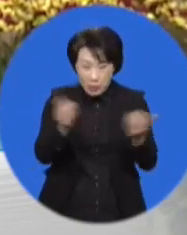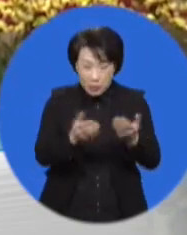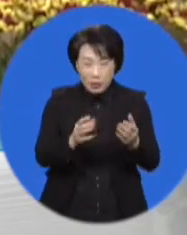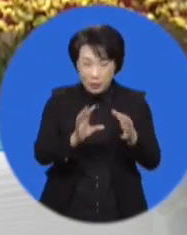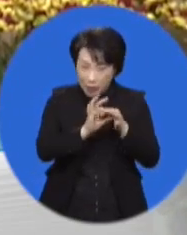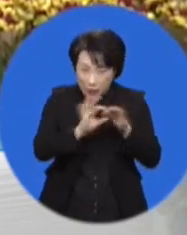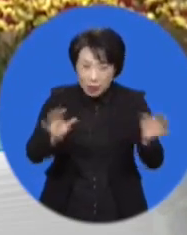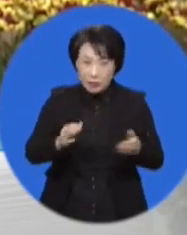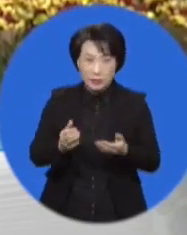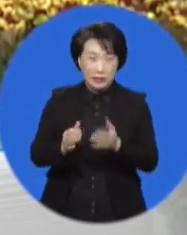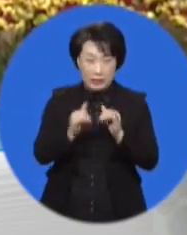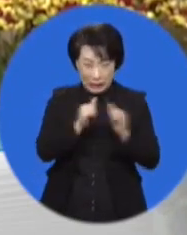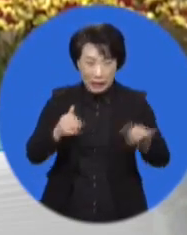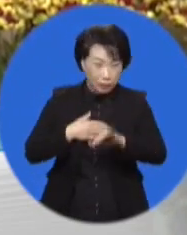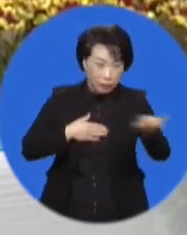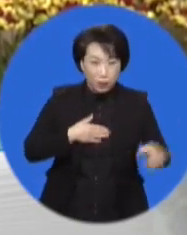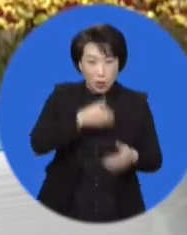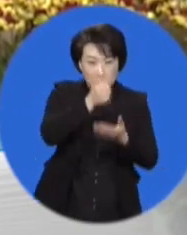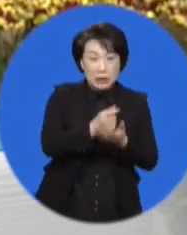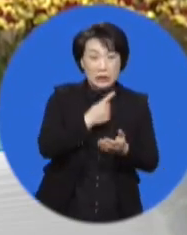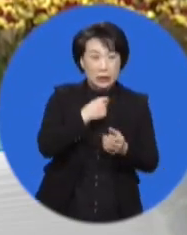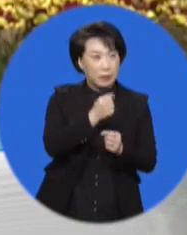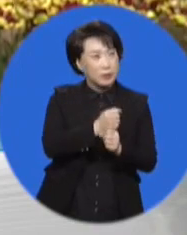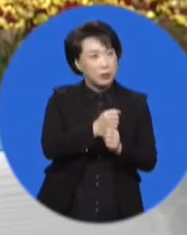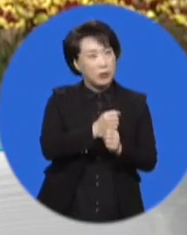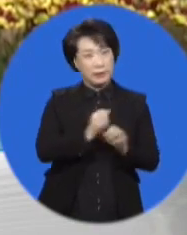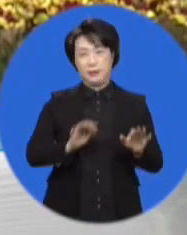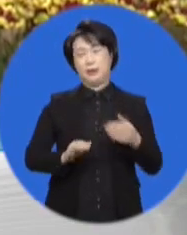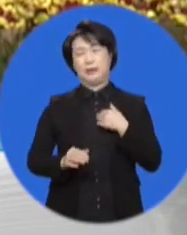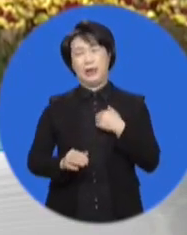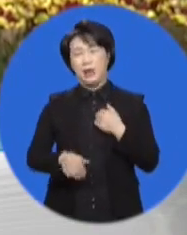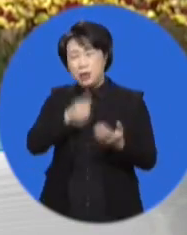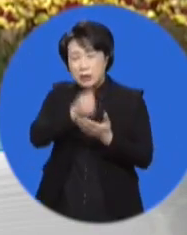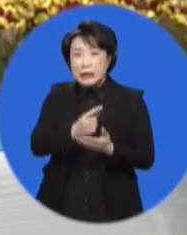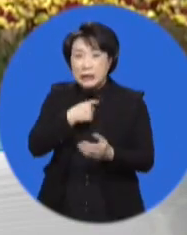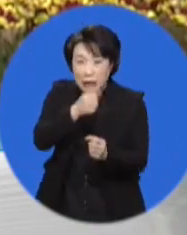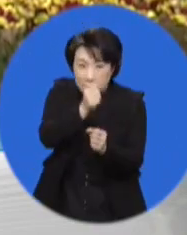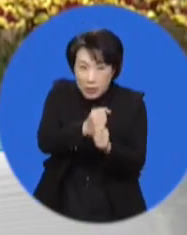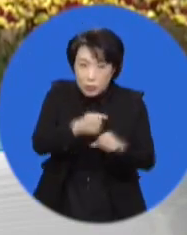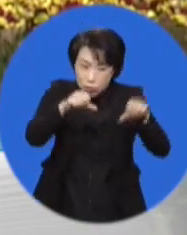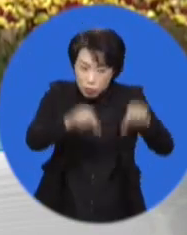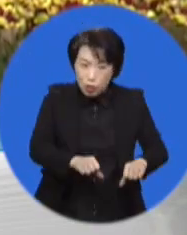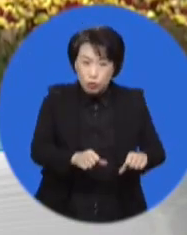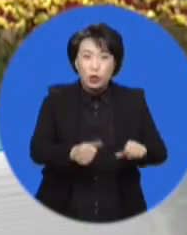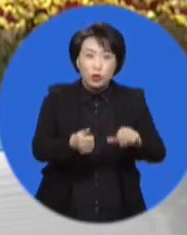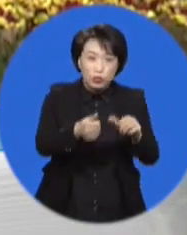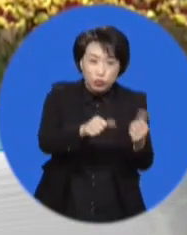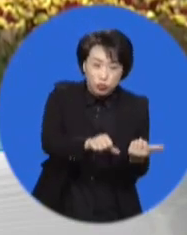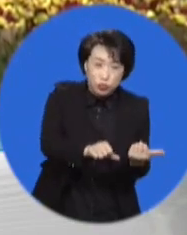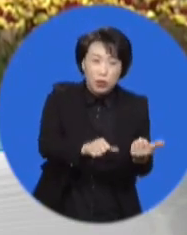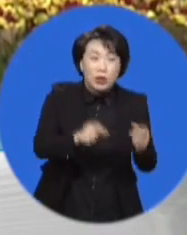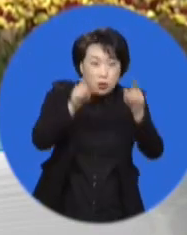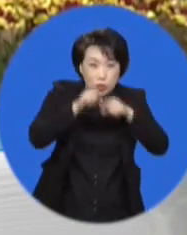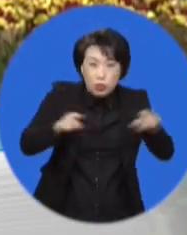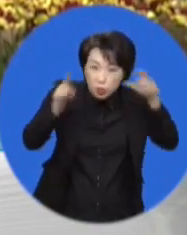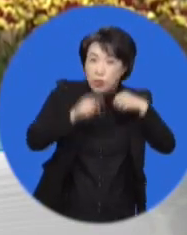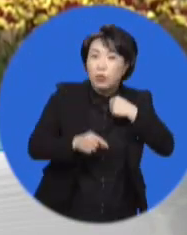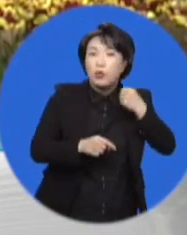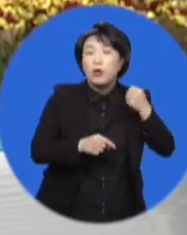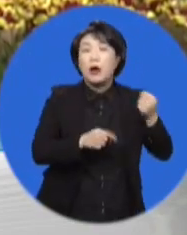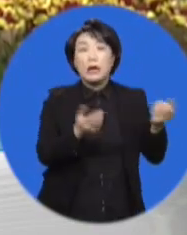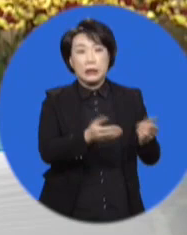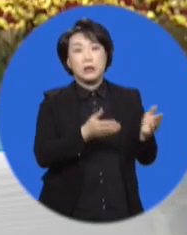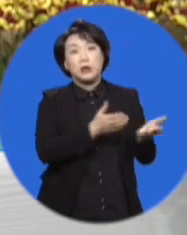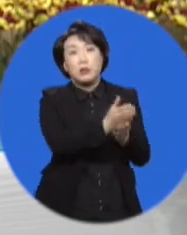있어도 인간을 죄짓게 하고 아니 나를 죄짓게 하고 저주하고 죽여서 지옥 보내는